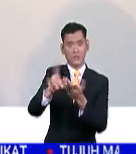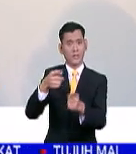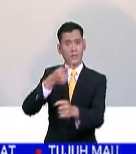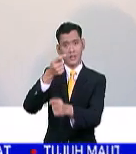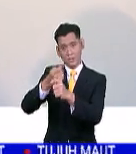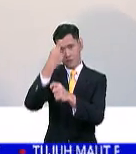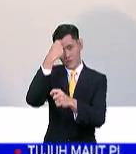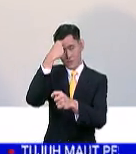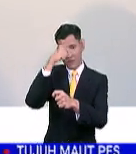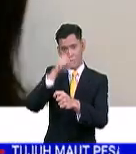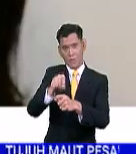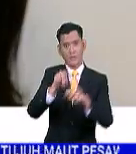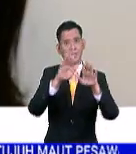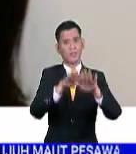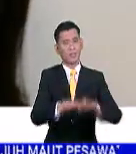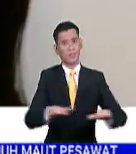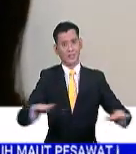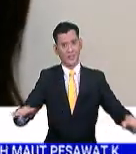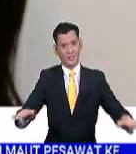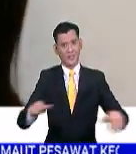kanak-kanak.